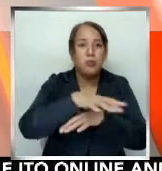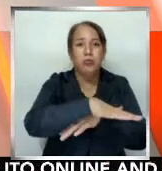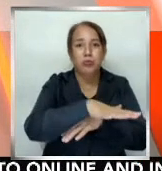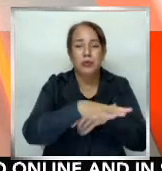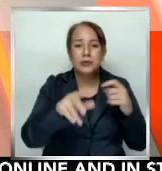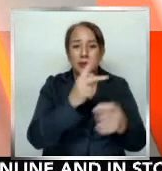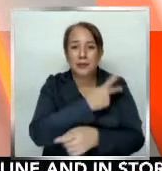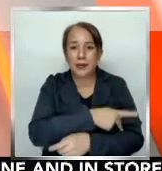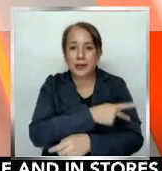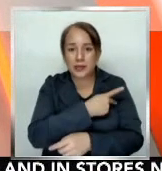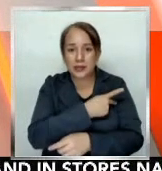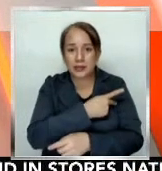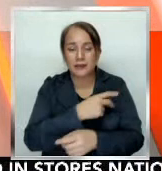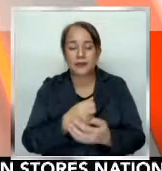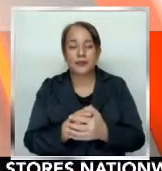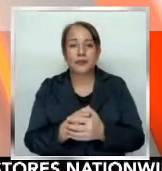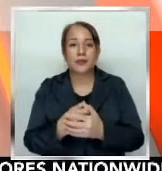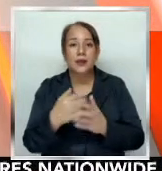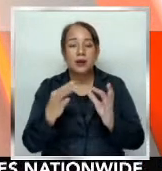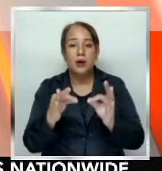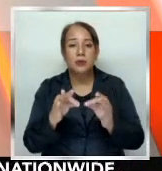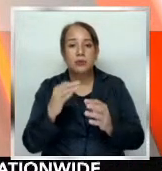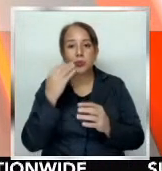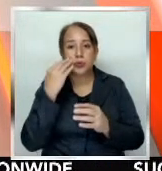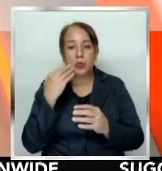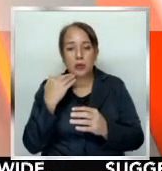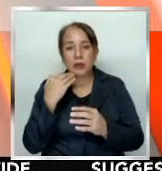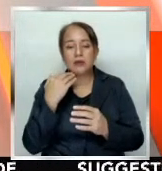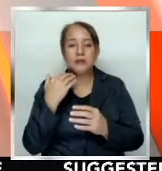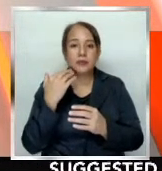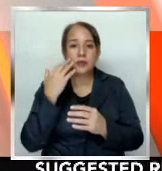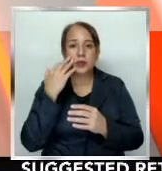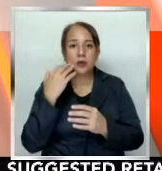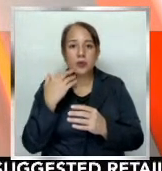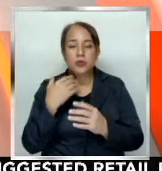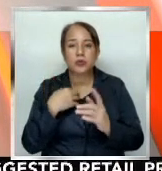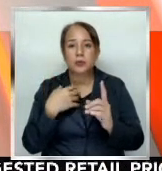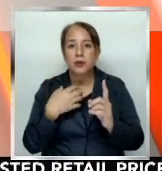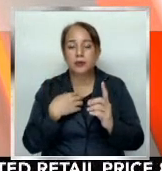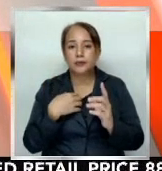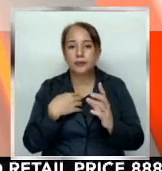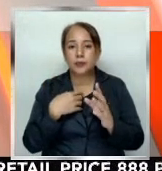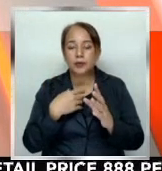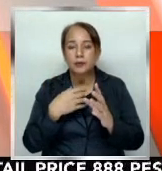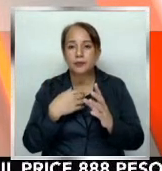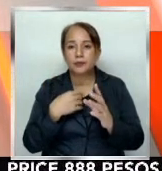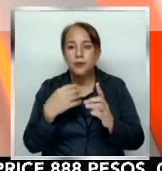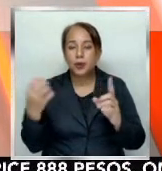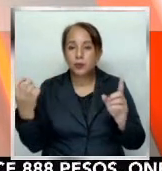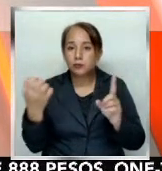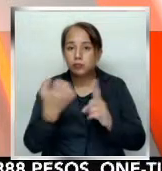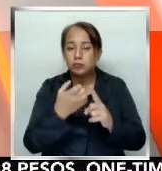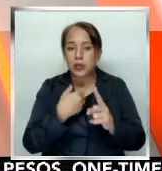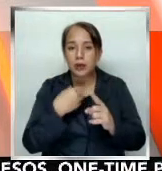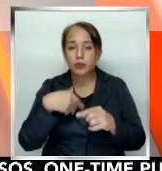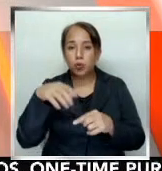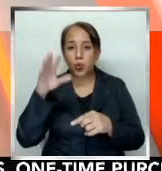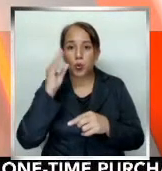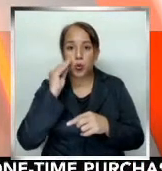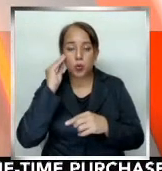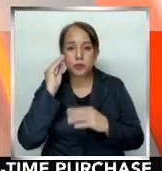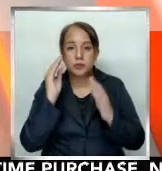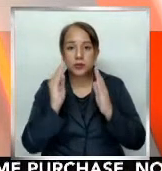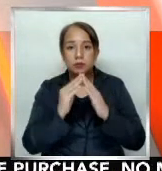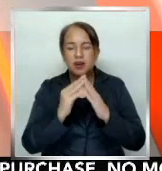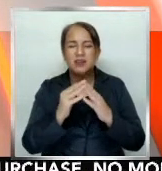pasyente. Tapos kulang-kulang pa ang mga mga accommodation, ano? Hindi, kung uuwi man sila sa bahay nila, di malaki